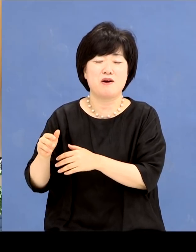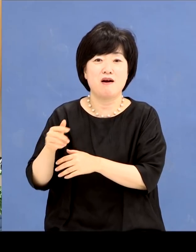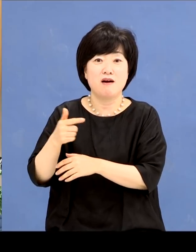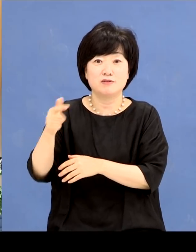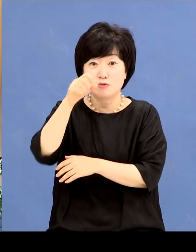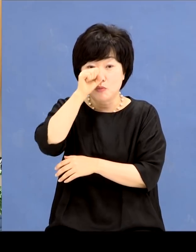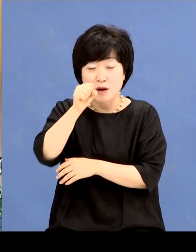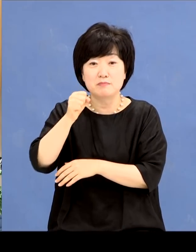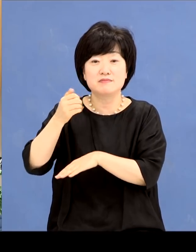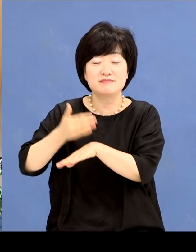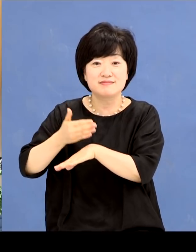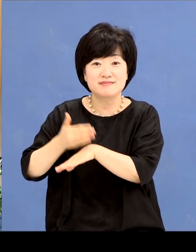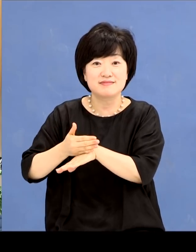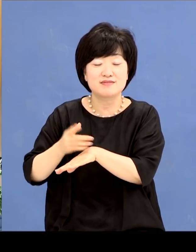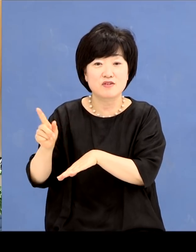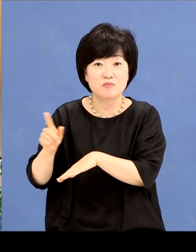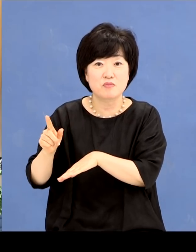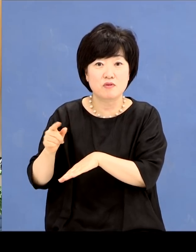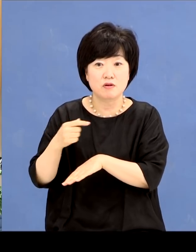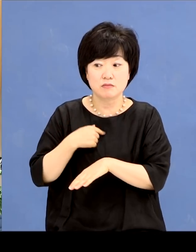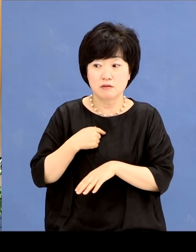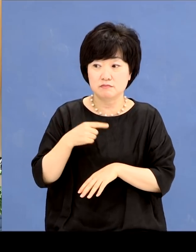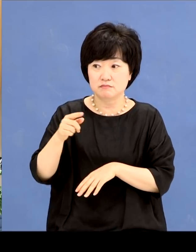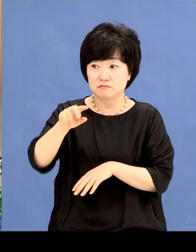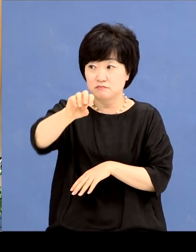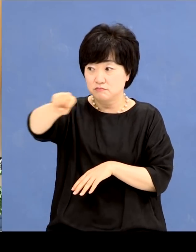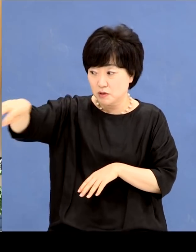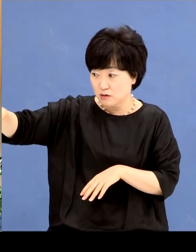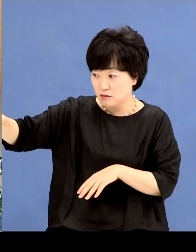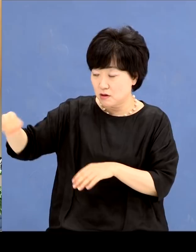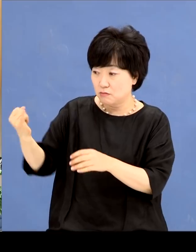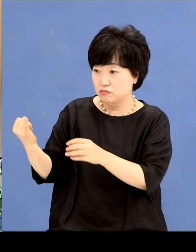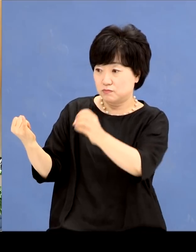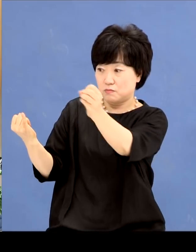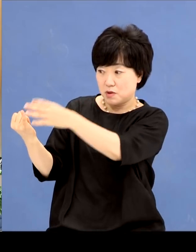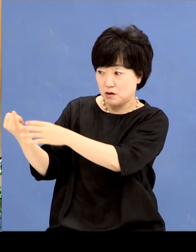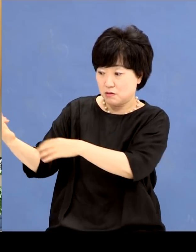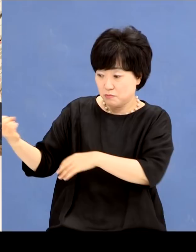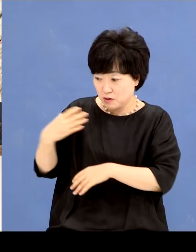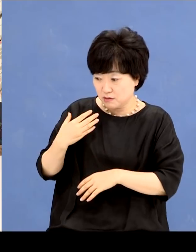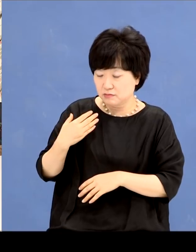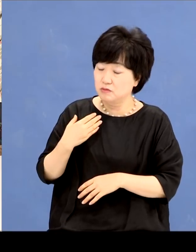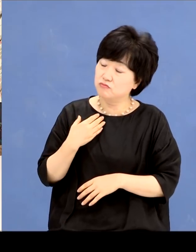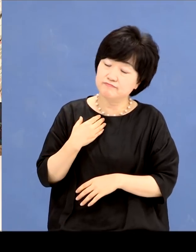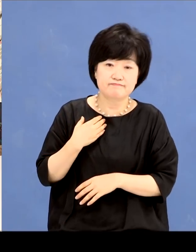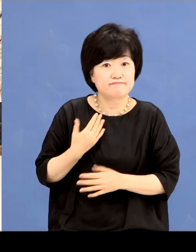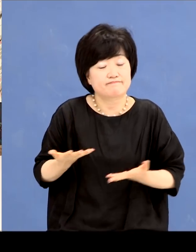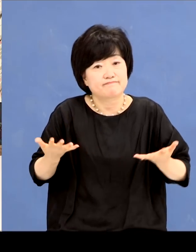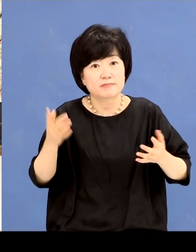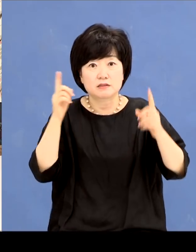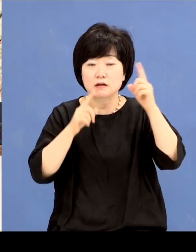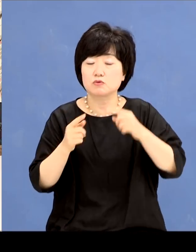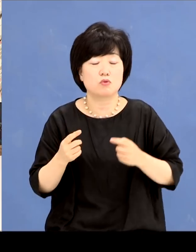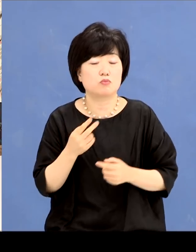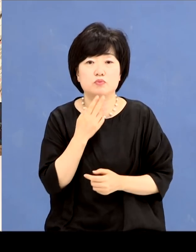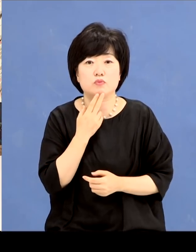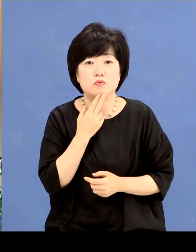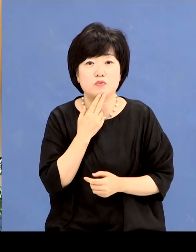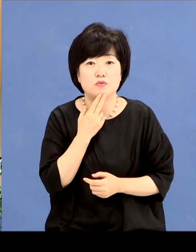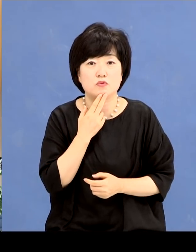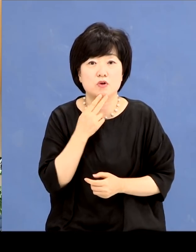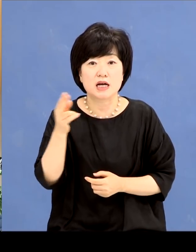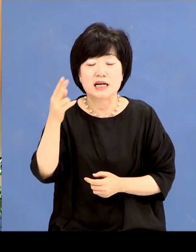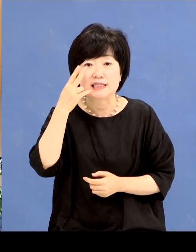그런데 어떻게 너무 감사했던 게 저는 상처가 전혀 안 됐어요. 어쩌면 이게 하나님께서 주셨던 마음 같아요. 그러니까 부모님의,